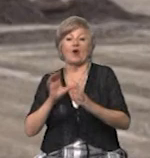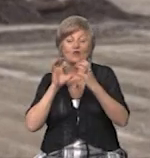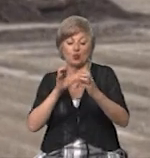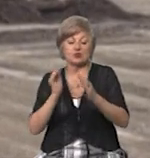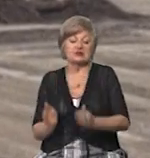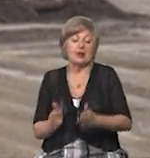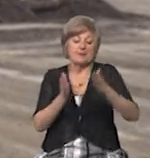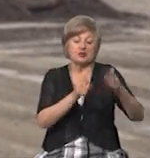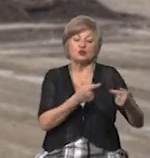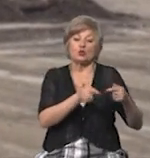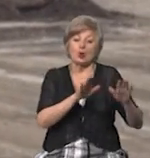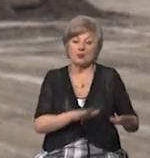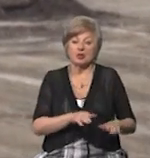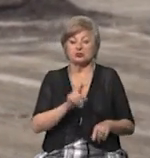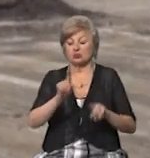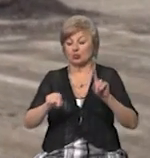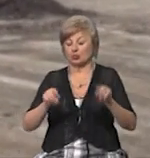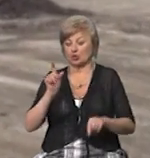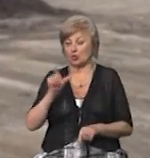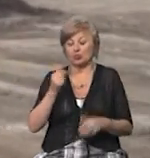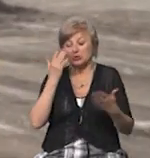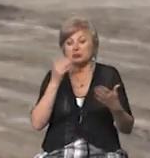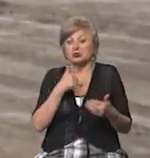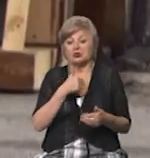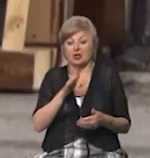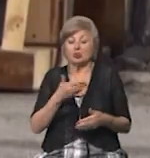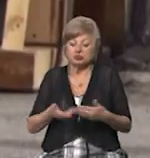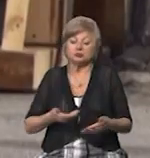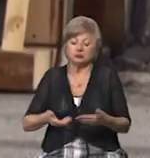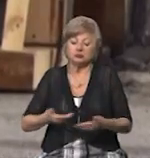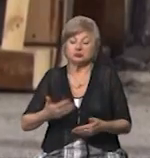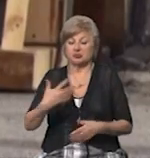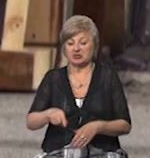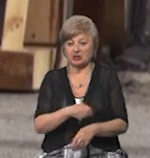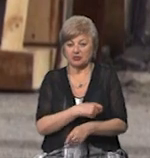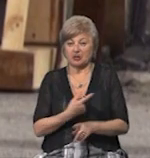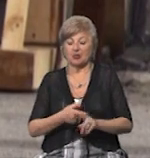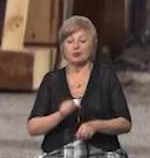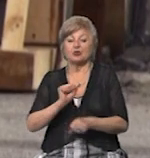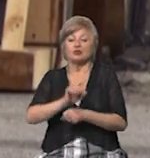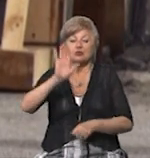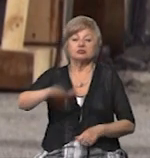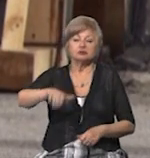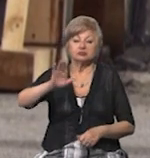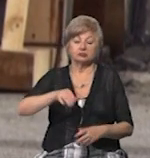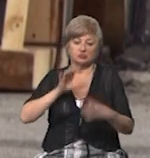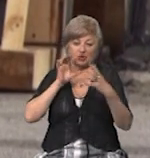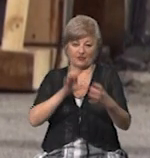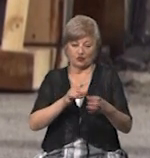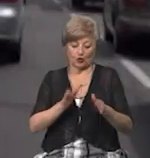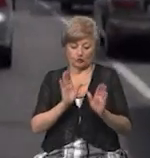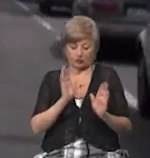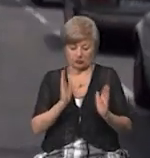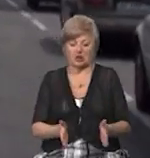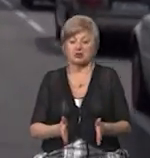інше місце. Але деякі запоріжці не бажають долати додаткові 50 метрів, тож зупиняють громадський транспорт прямо на проїжджій